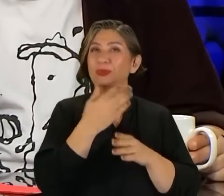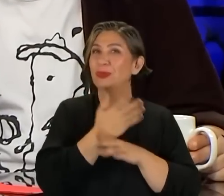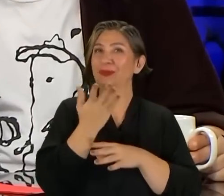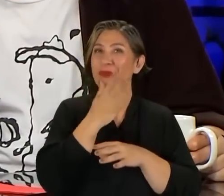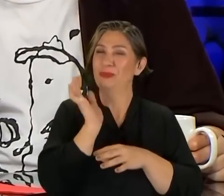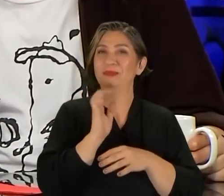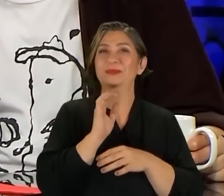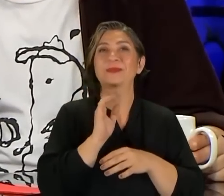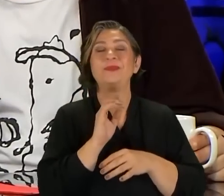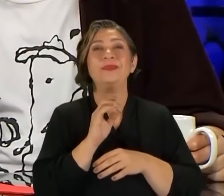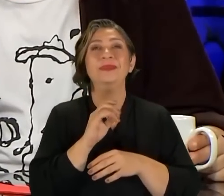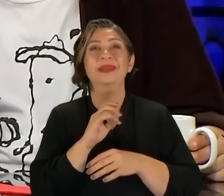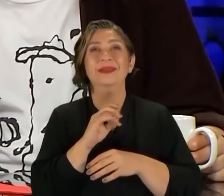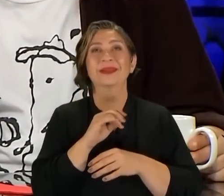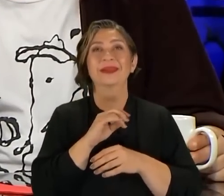ama söyleyeceğim.